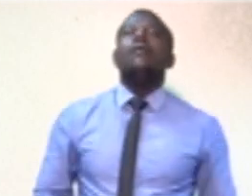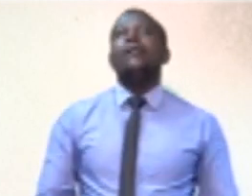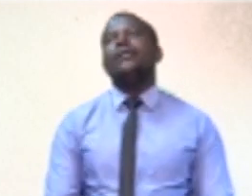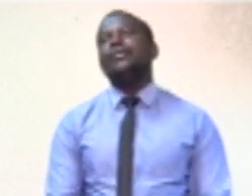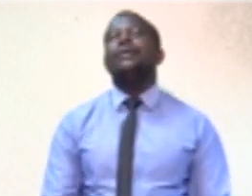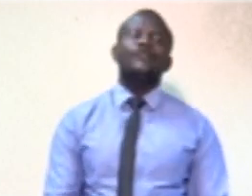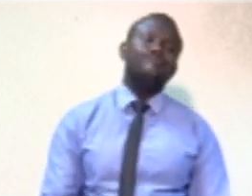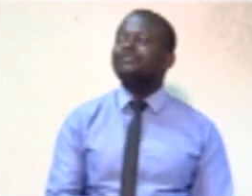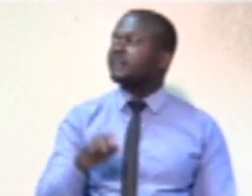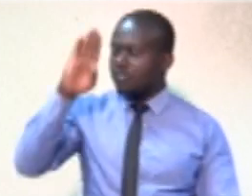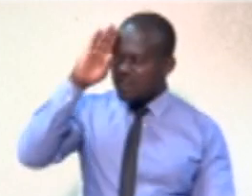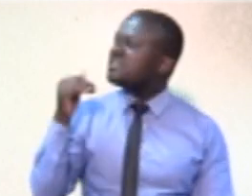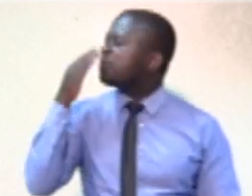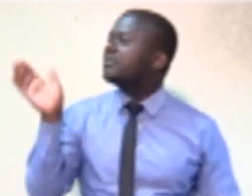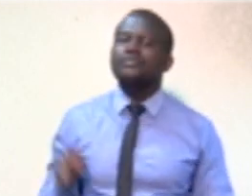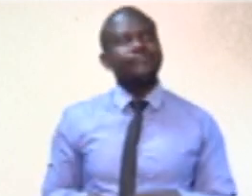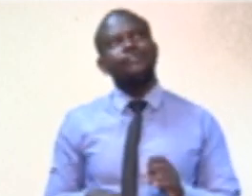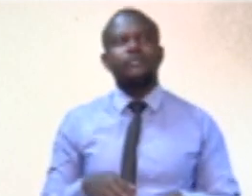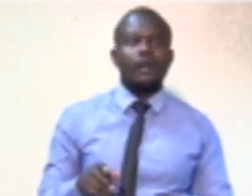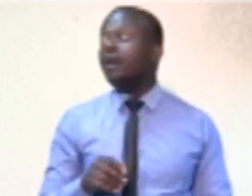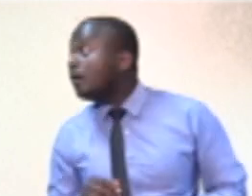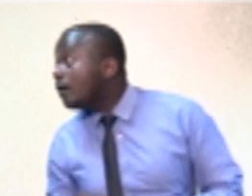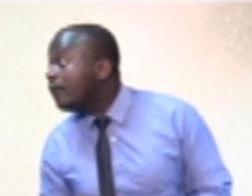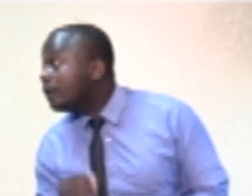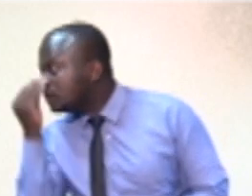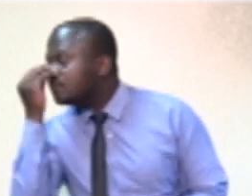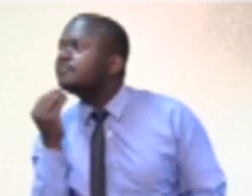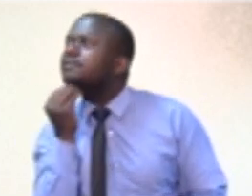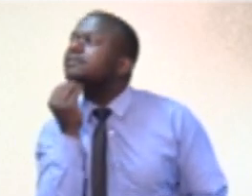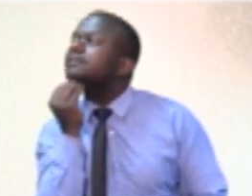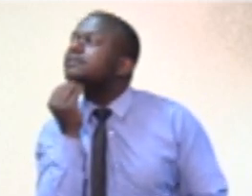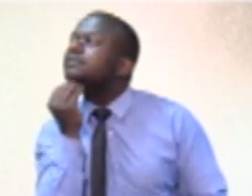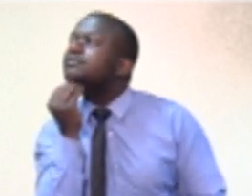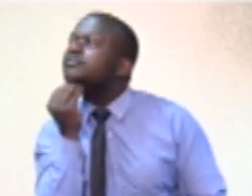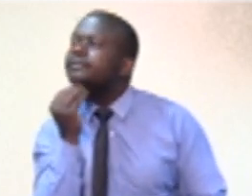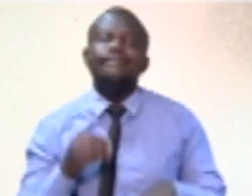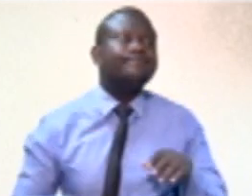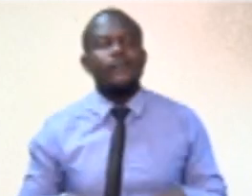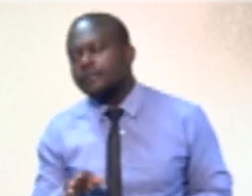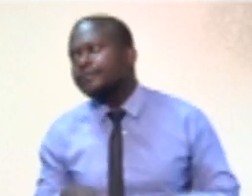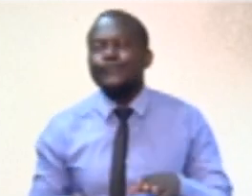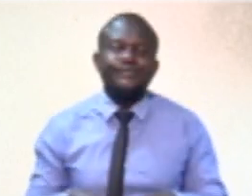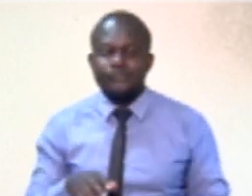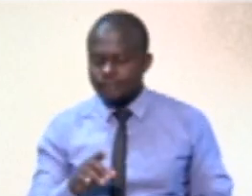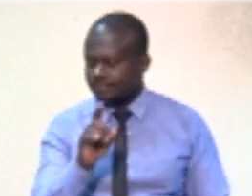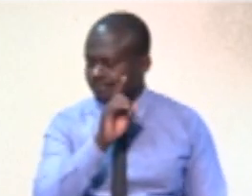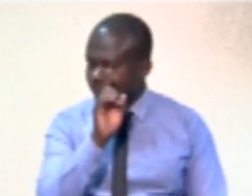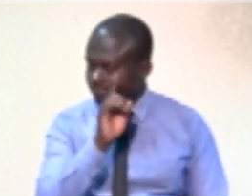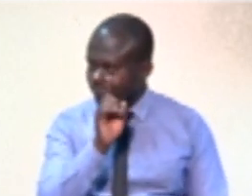kuvuga polisi itandeba uwagashyira munsi ya kanana ni nko guhinyuza ntabwo mu